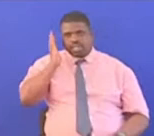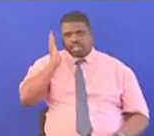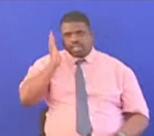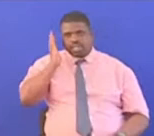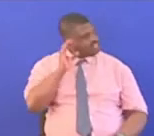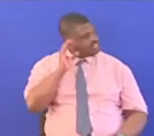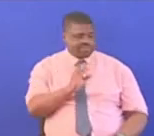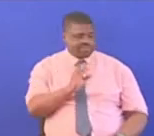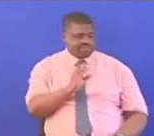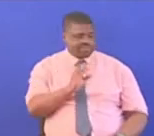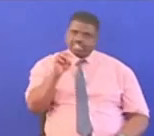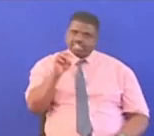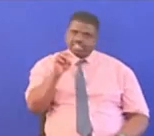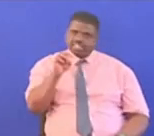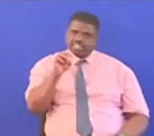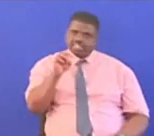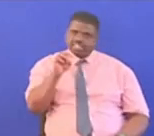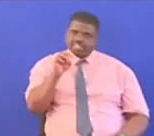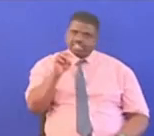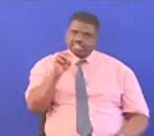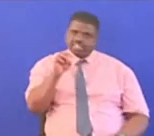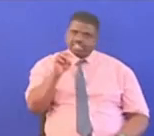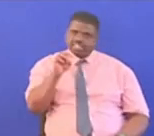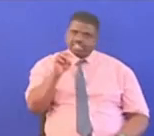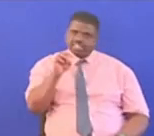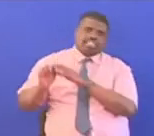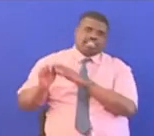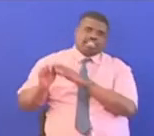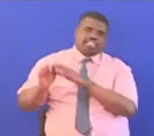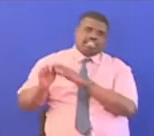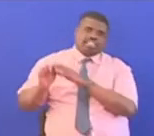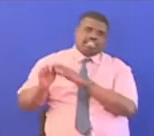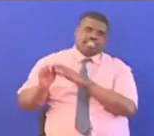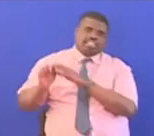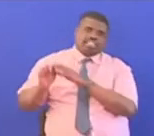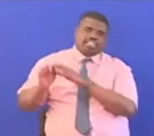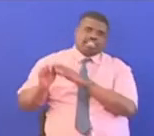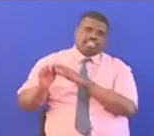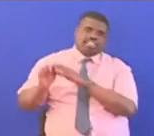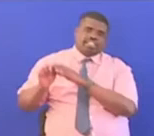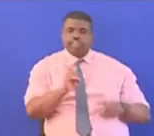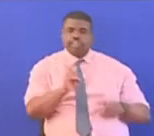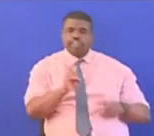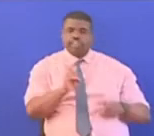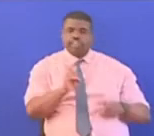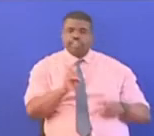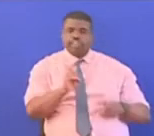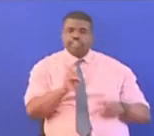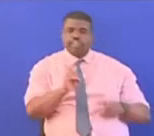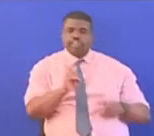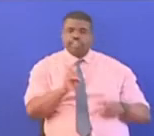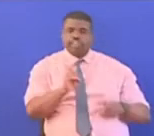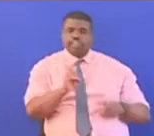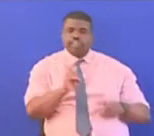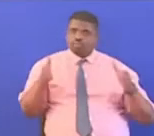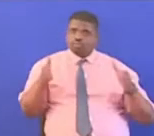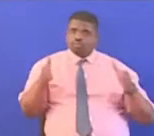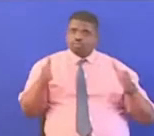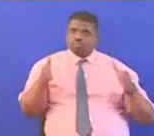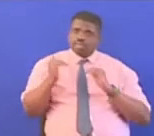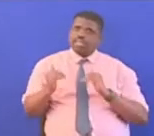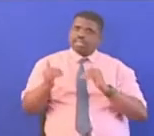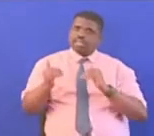jambo hili naomba mliache. Liacheni maana maamuzi yenu haya ya juu yasiyo shirikishi yana athari kubwa katika ngazi za